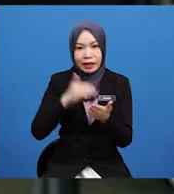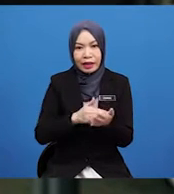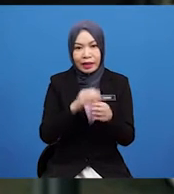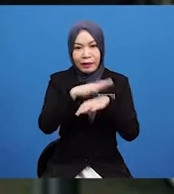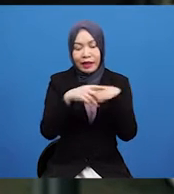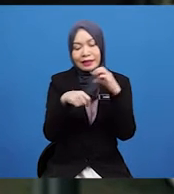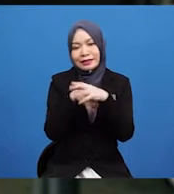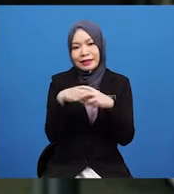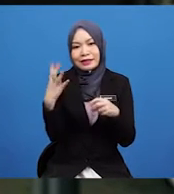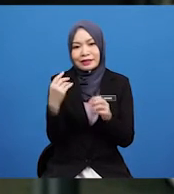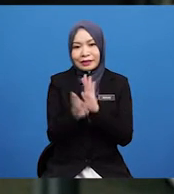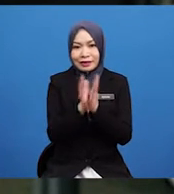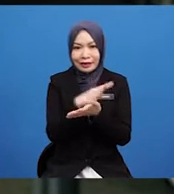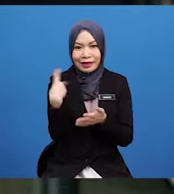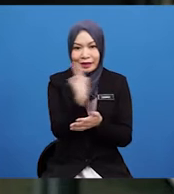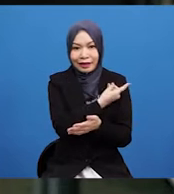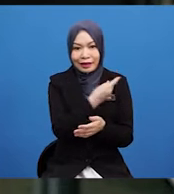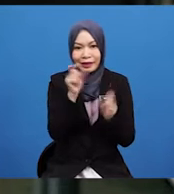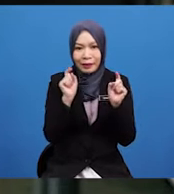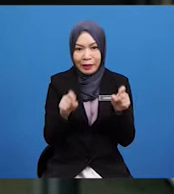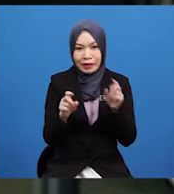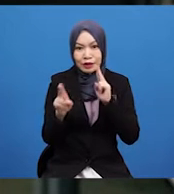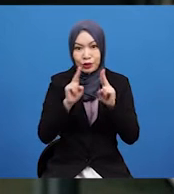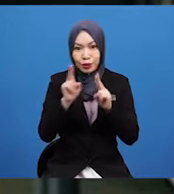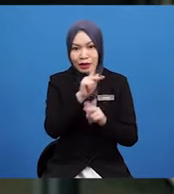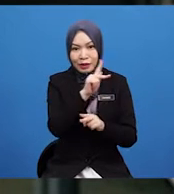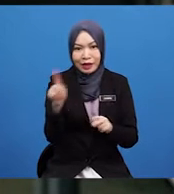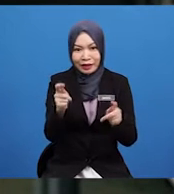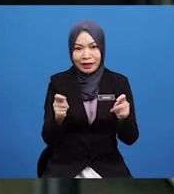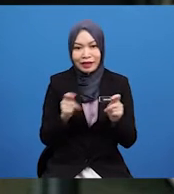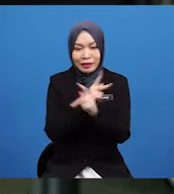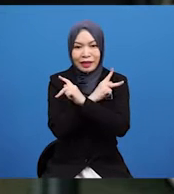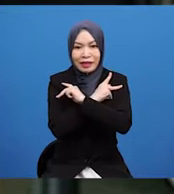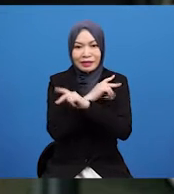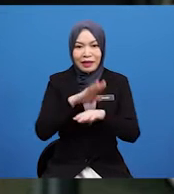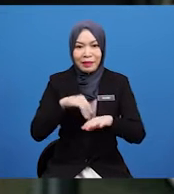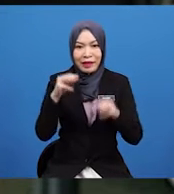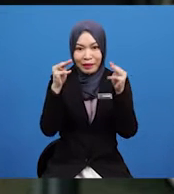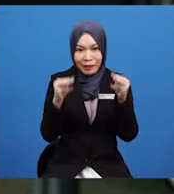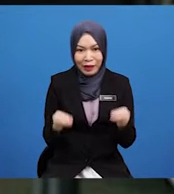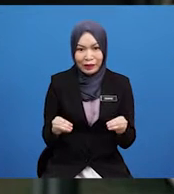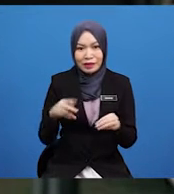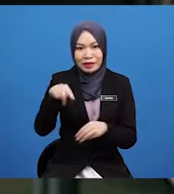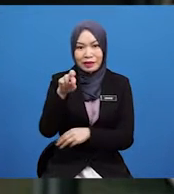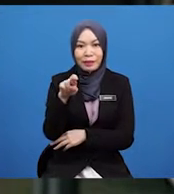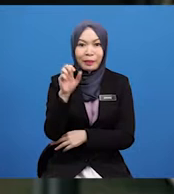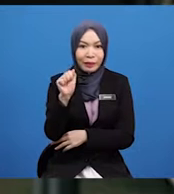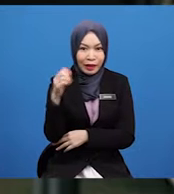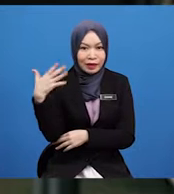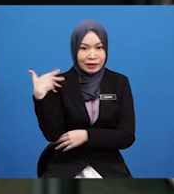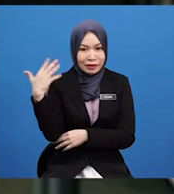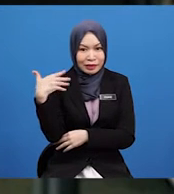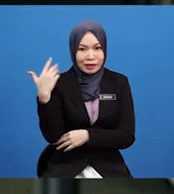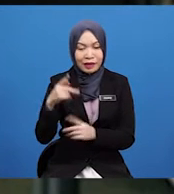kita sewajarnya mengucapkan terima kasih kepada manusia prasejarah khususnya